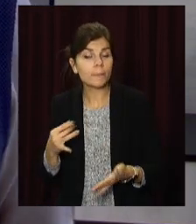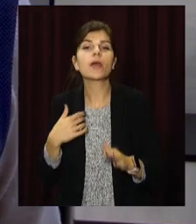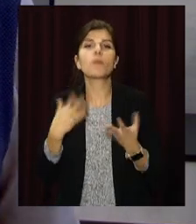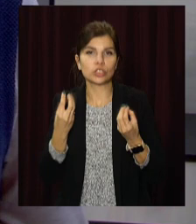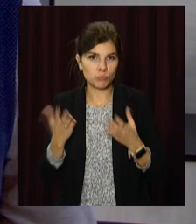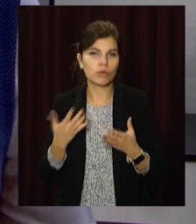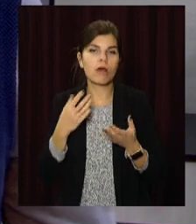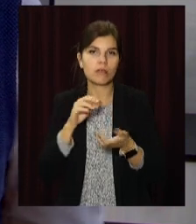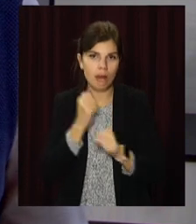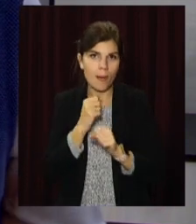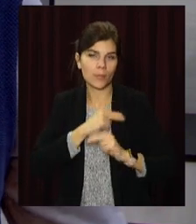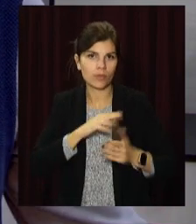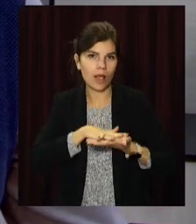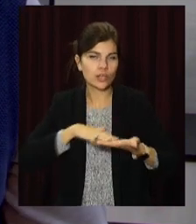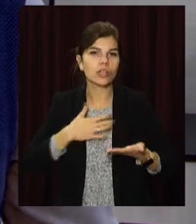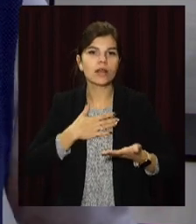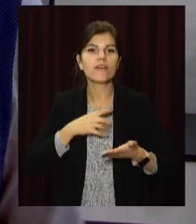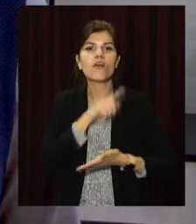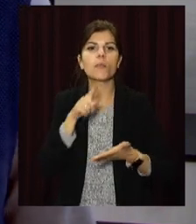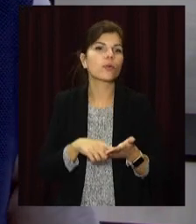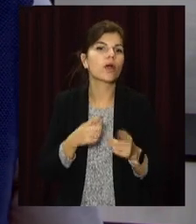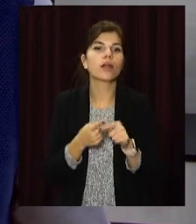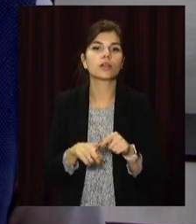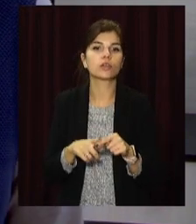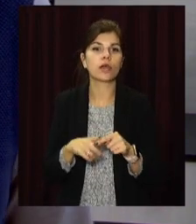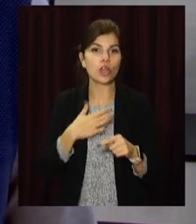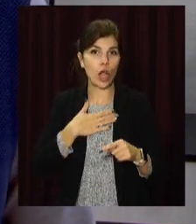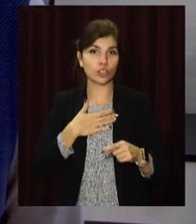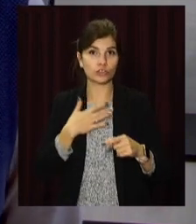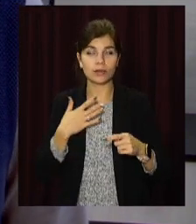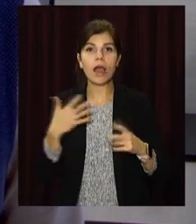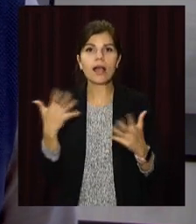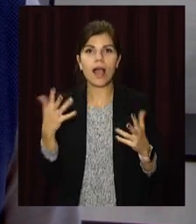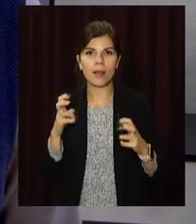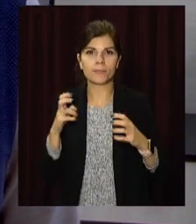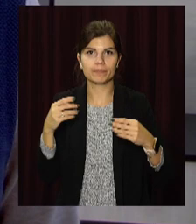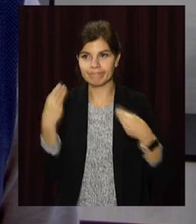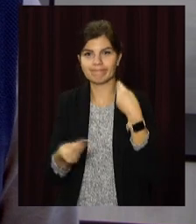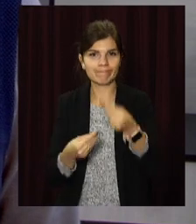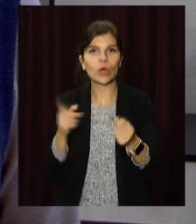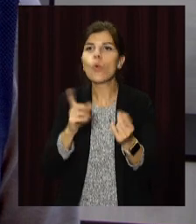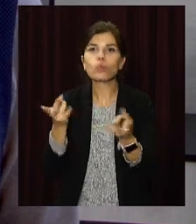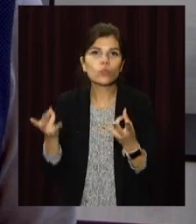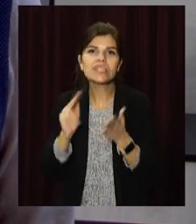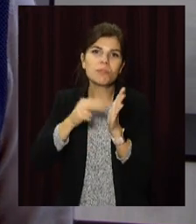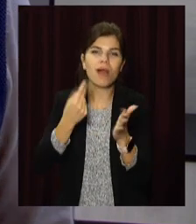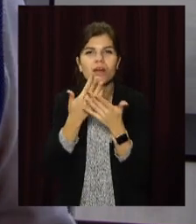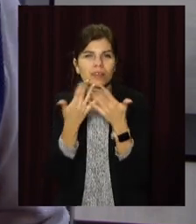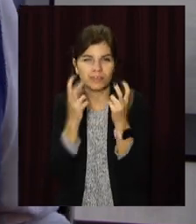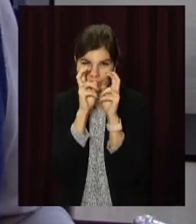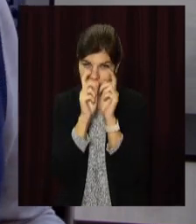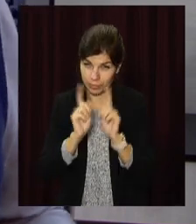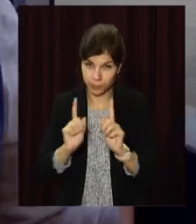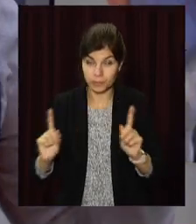Це наші послуги, які надаються через ЦНАП. Ну, а зал, який ми оновили, його вже видно. І я думаю, що він